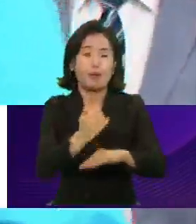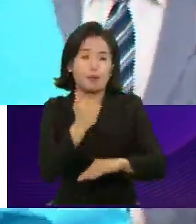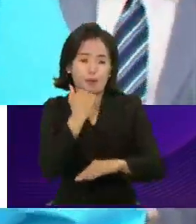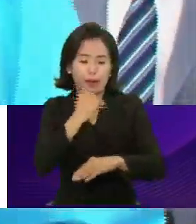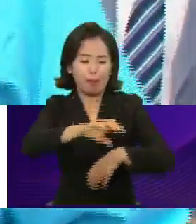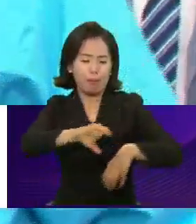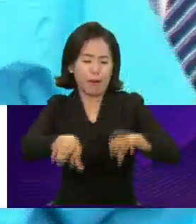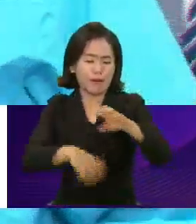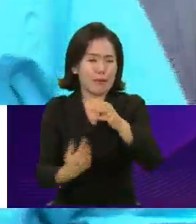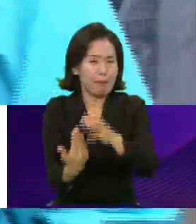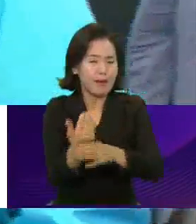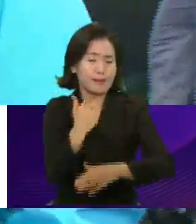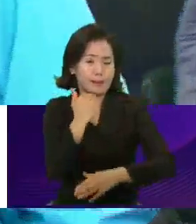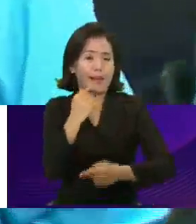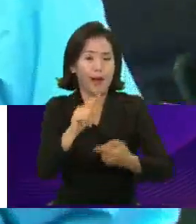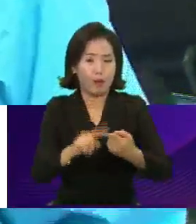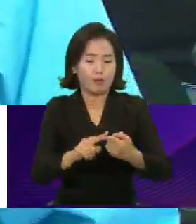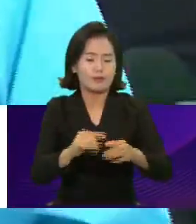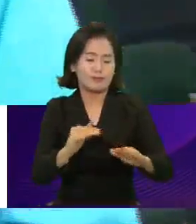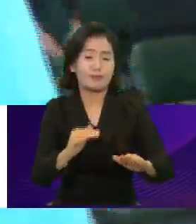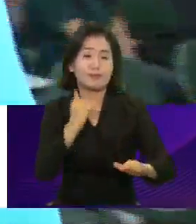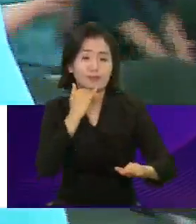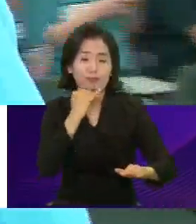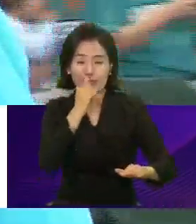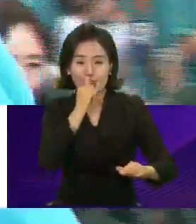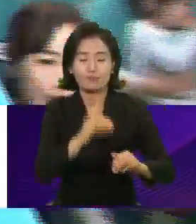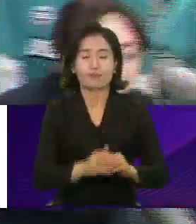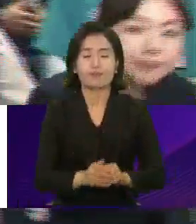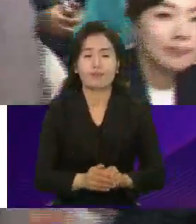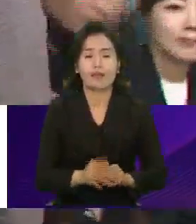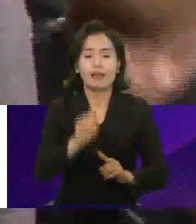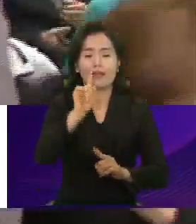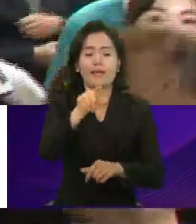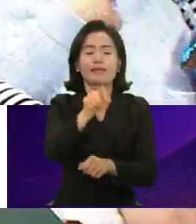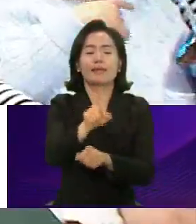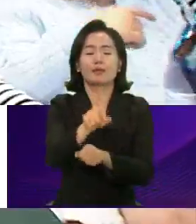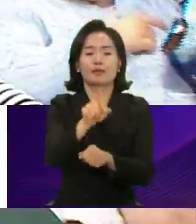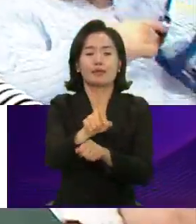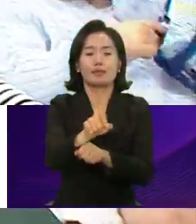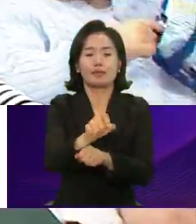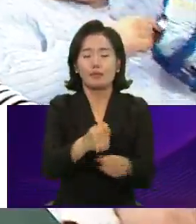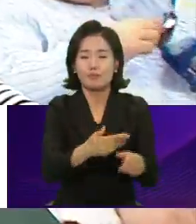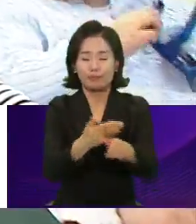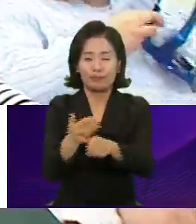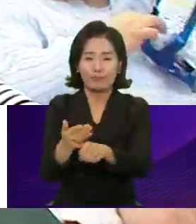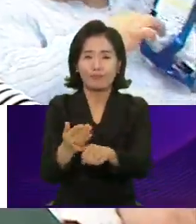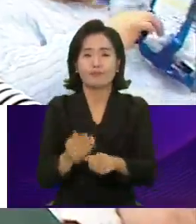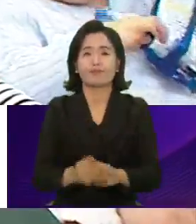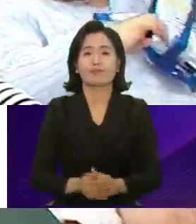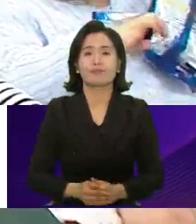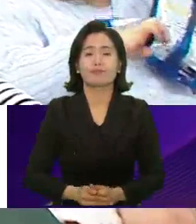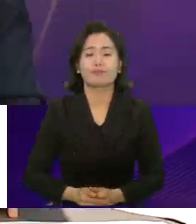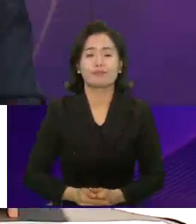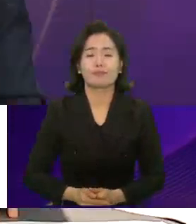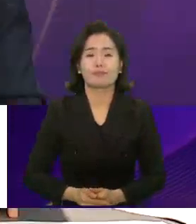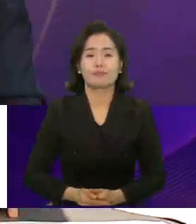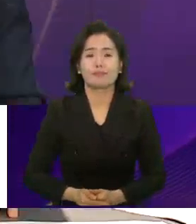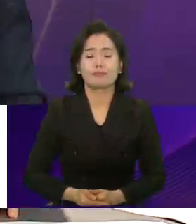반전을 기대하면서 개표 방송을 예의주시하고 있습니다. 지금까지 이낙연 후보 선거사무실에서 MBC 뉴스 천홍입니다.